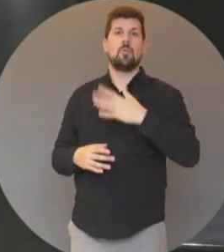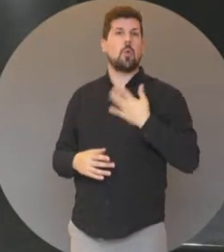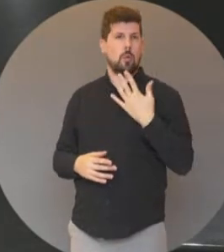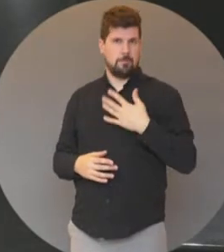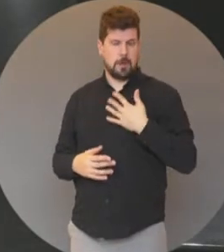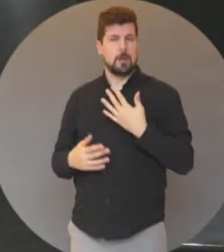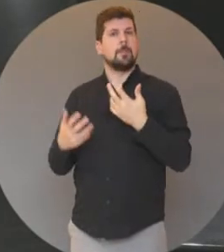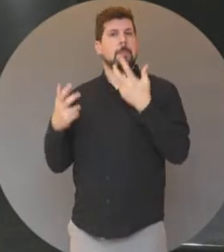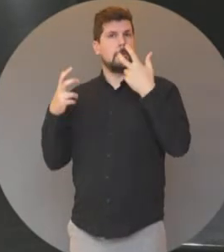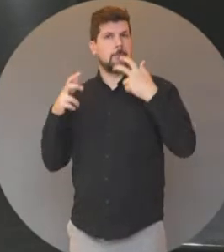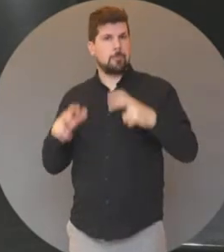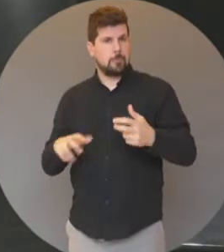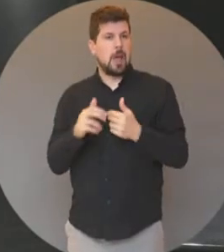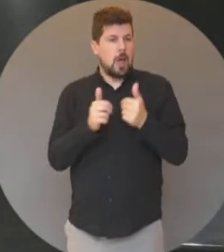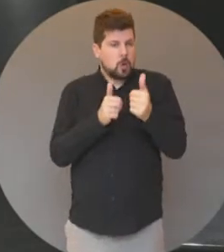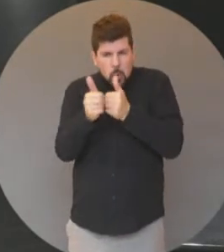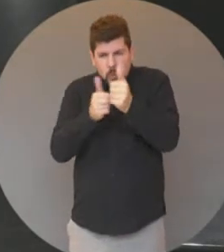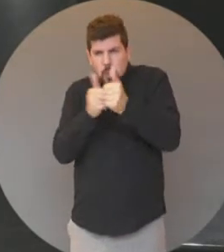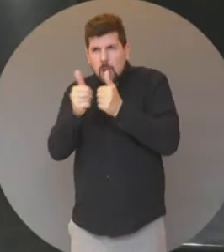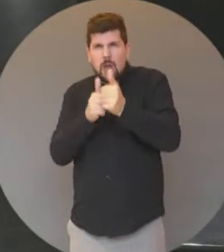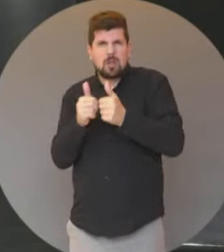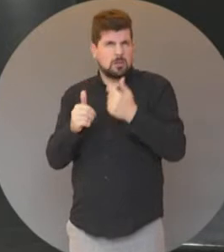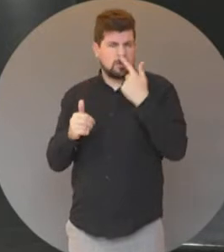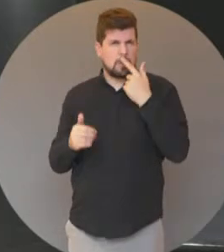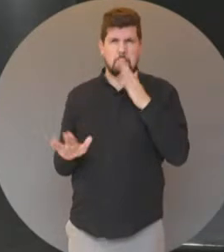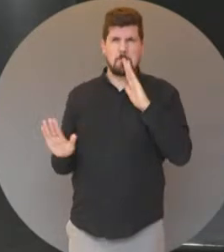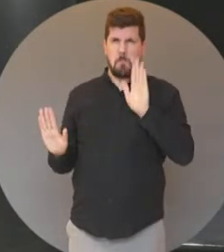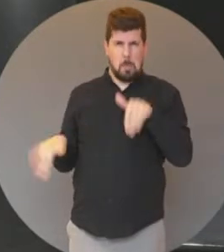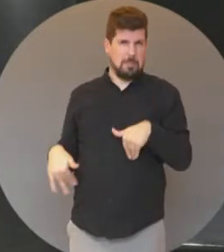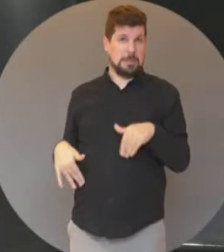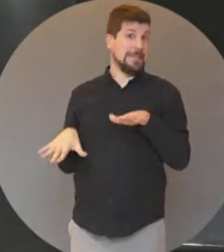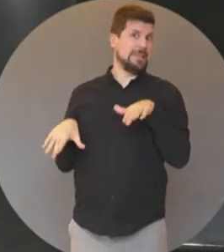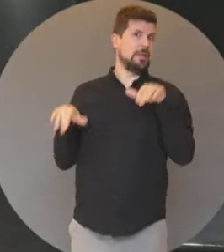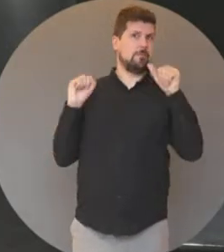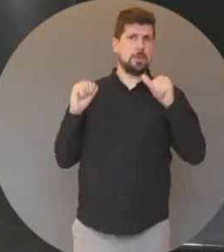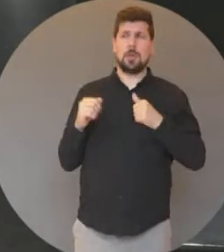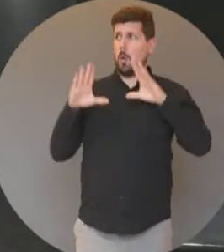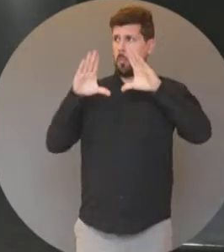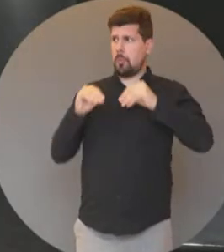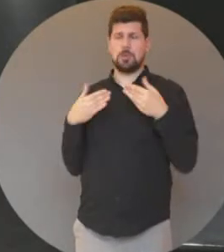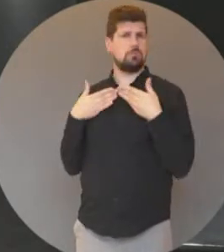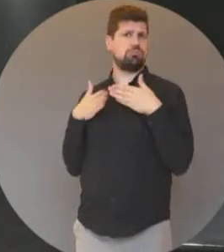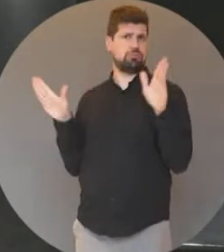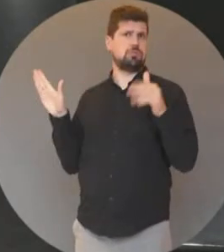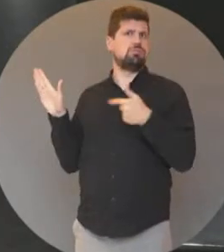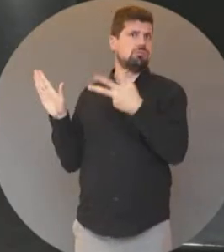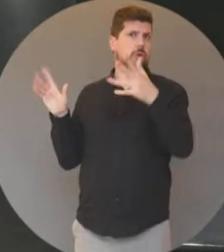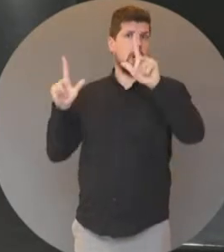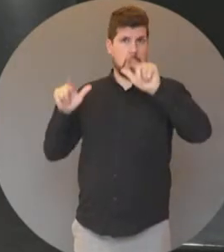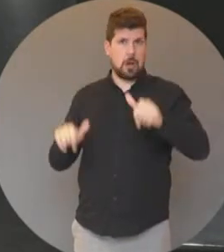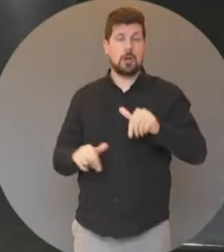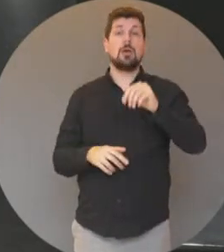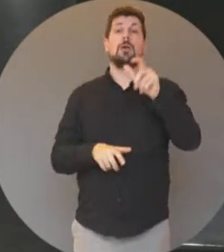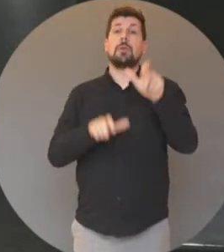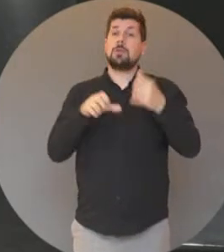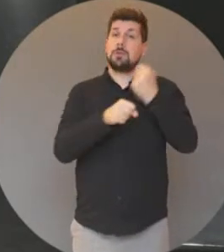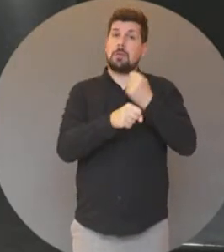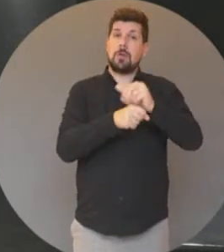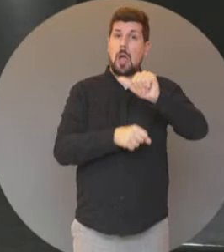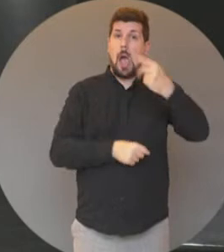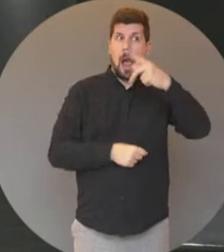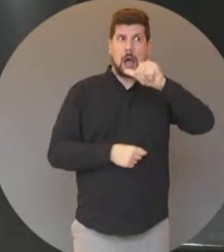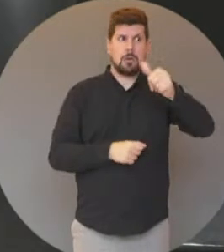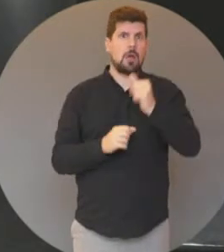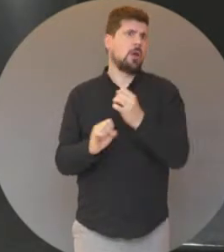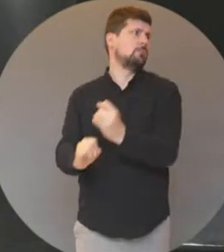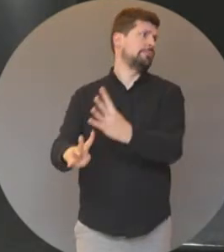de travailleurs sociaux on sait qu'aujourd'hui il y a plein de postes d'ouverts on sait qu'aujourd'hui les travailleurs à pas sont submergés de demande compte